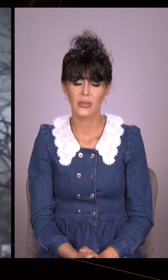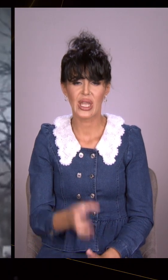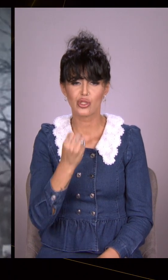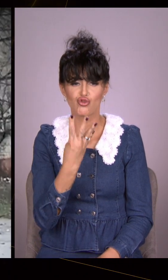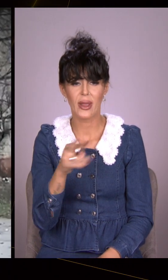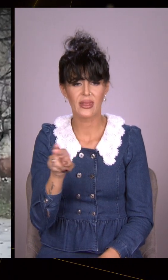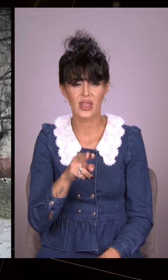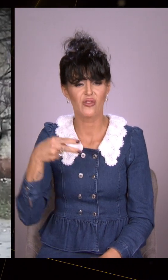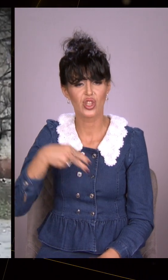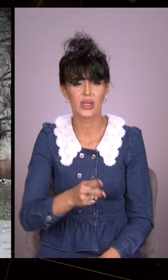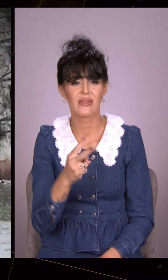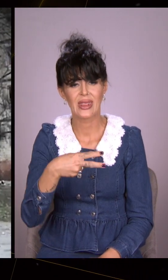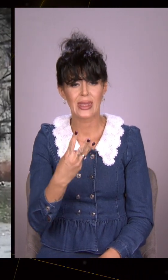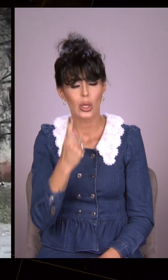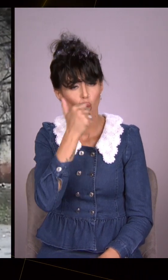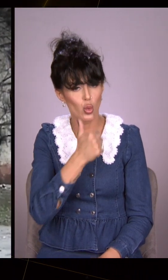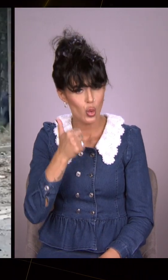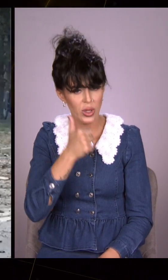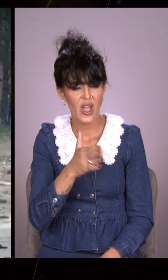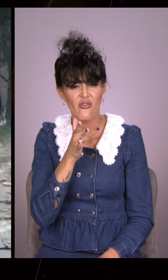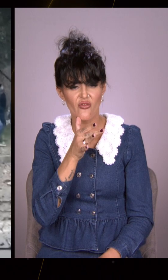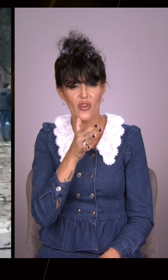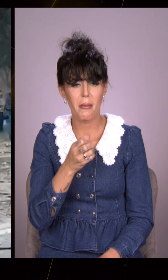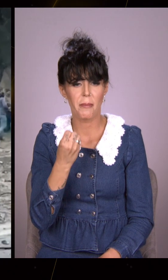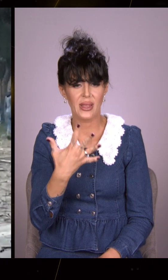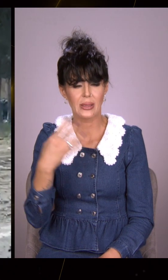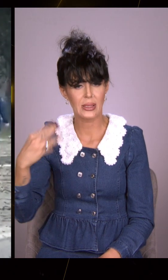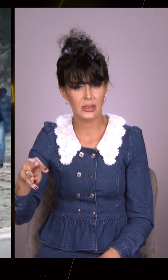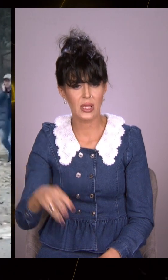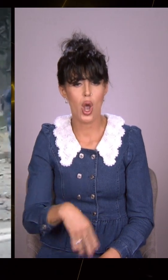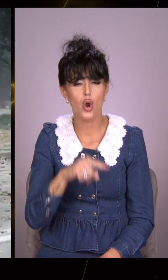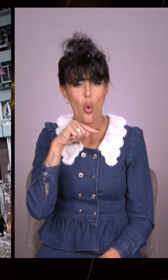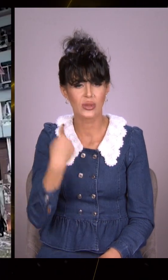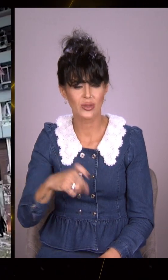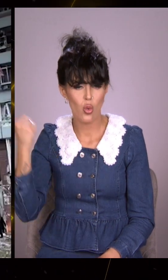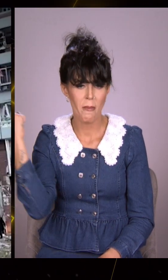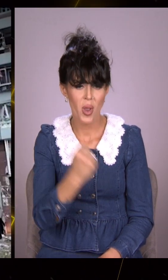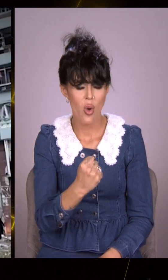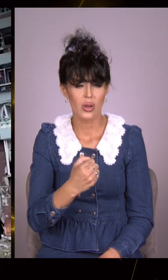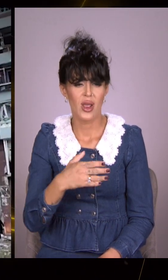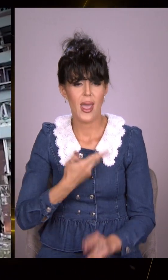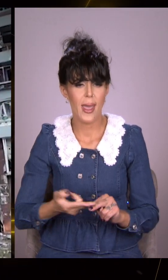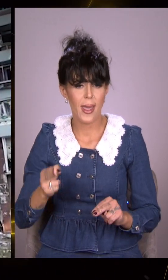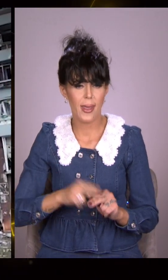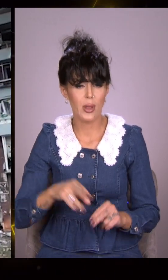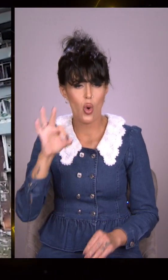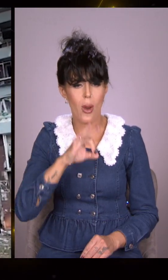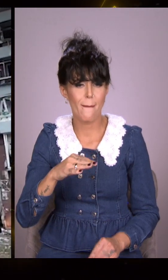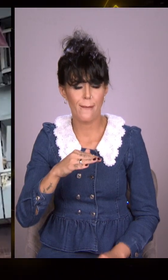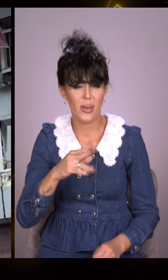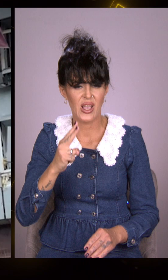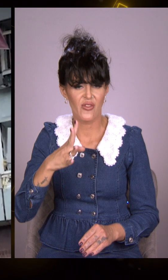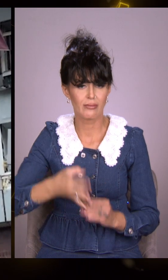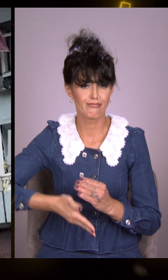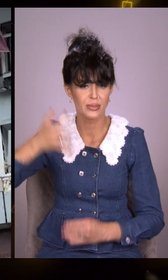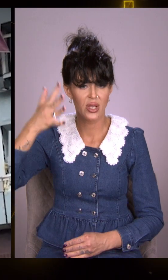14 січня 2023 року о 15:30 Росія завдала ракетного удару по багатоквартирному житловому